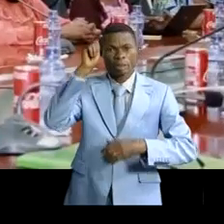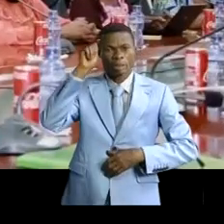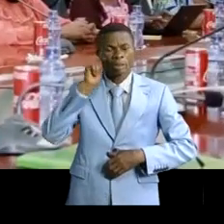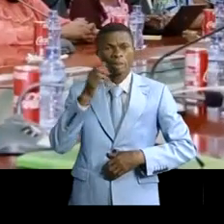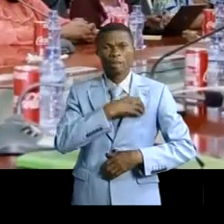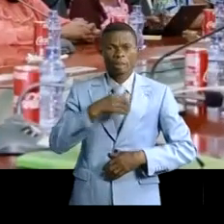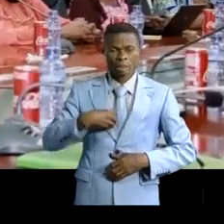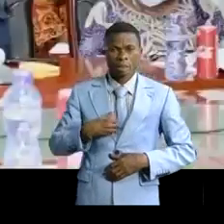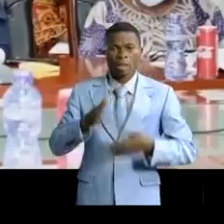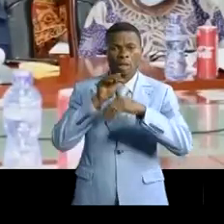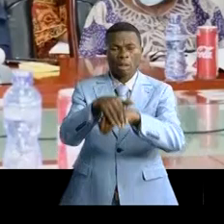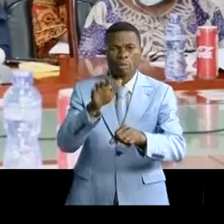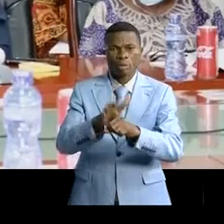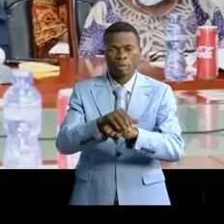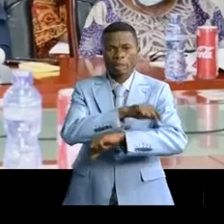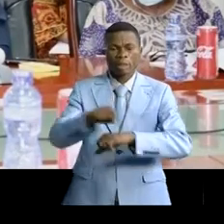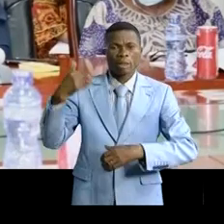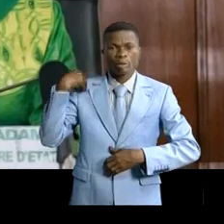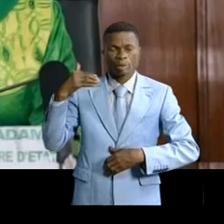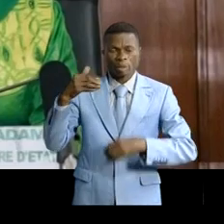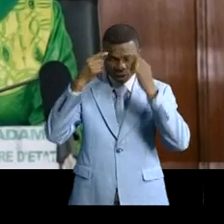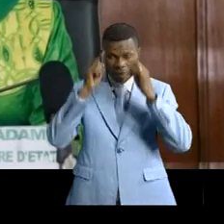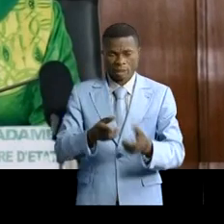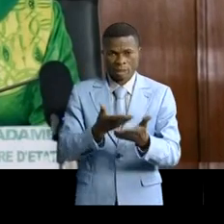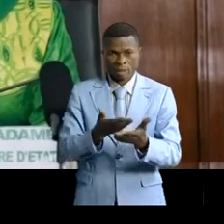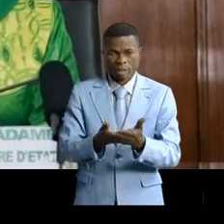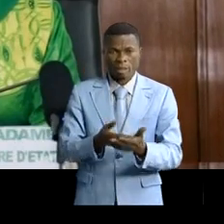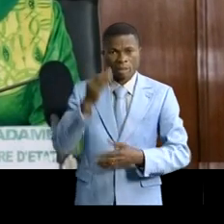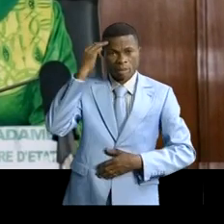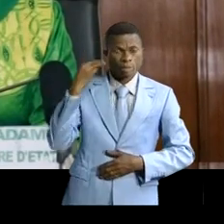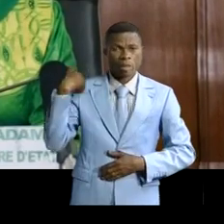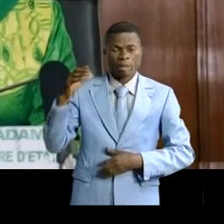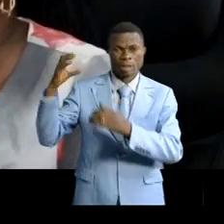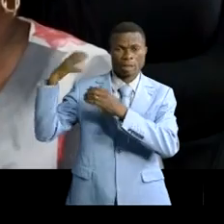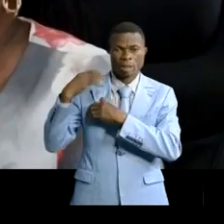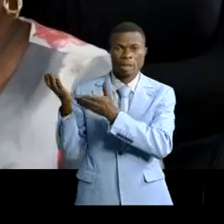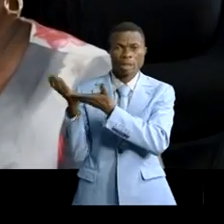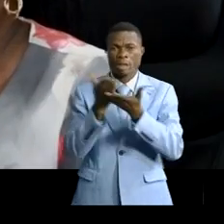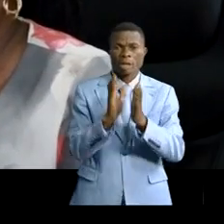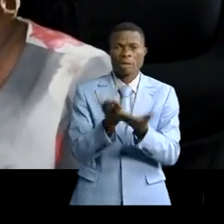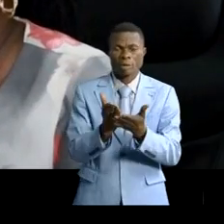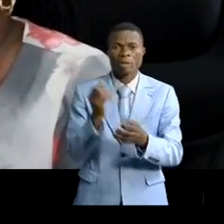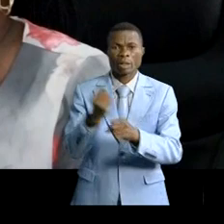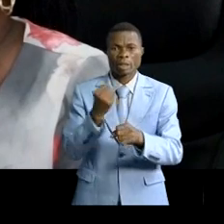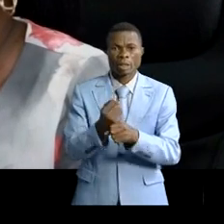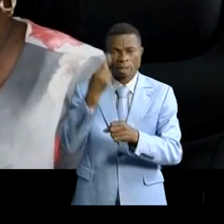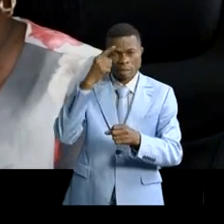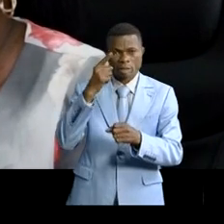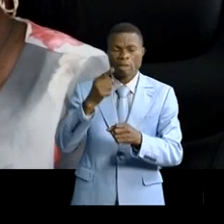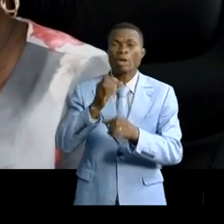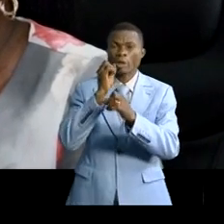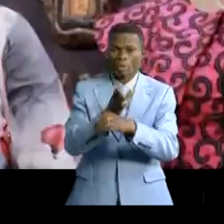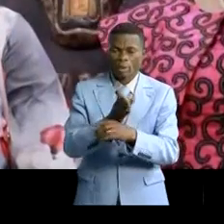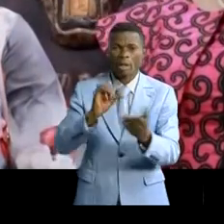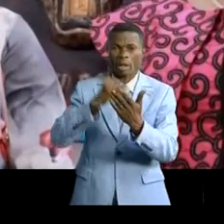femmes soient représentées dans les instances de prise de décision. Elles appellent la ministre d'État en charge du portefeuille à s'investir pour la concrétisation de